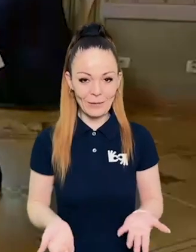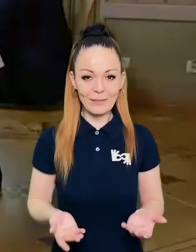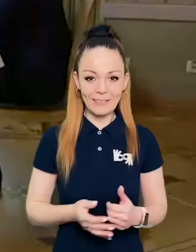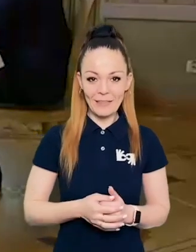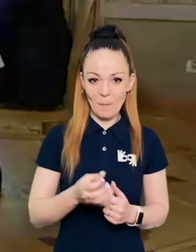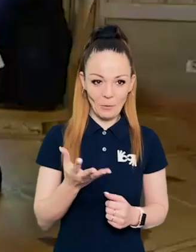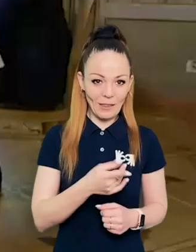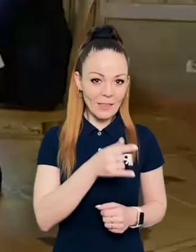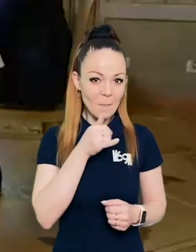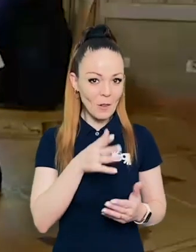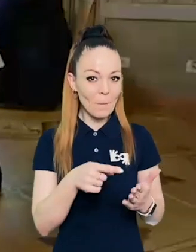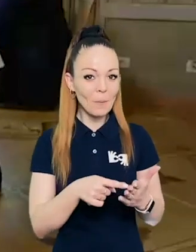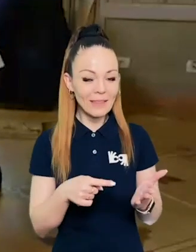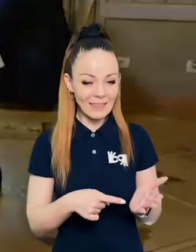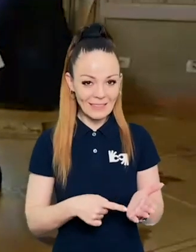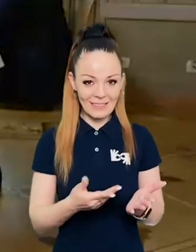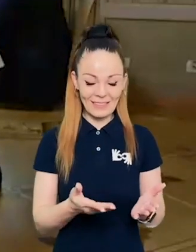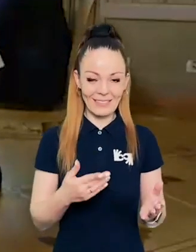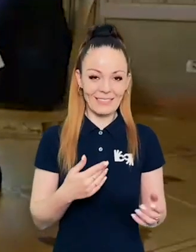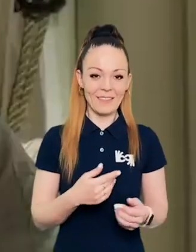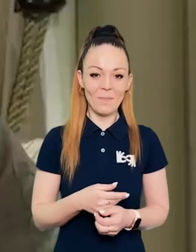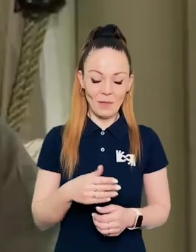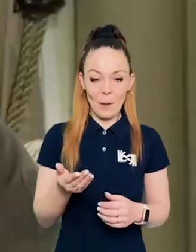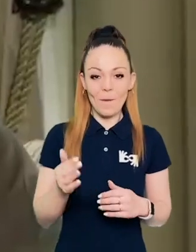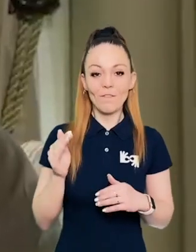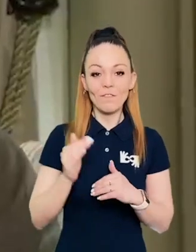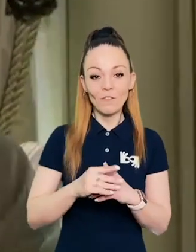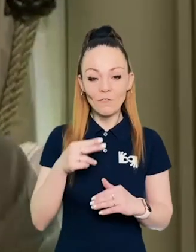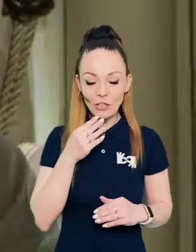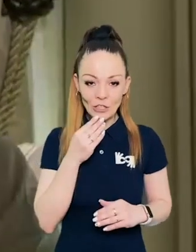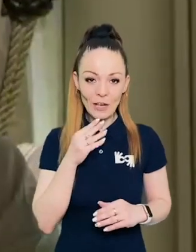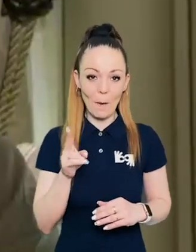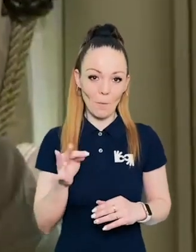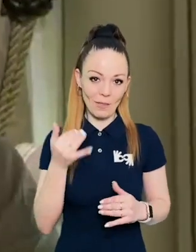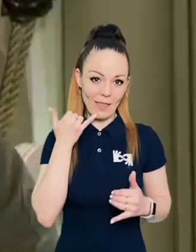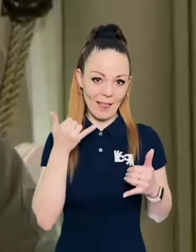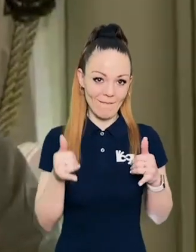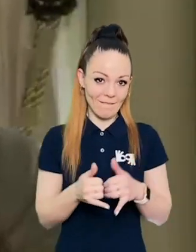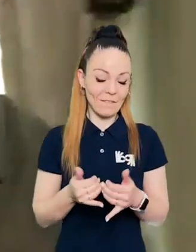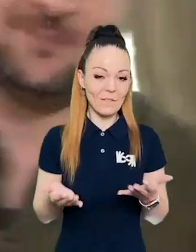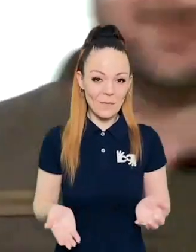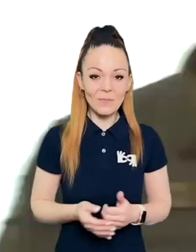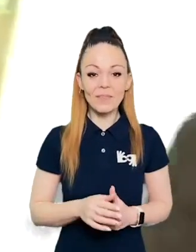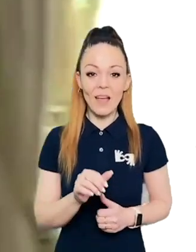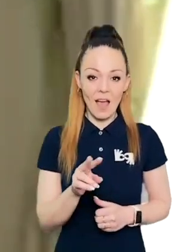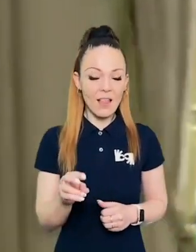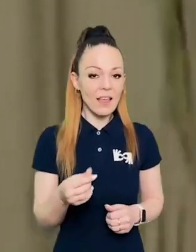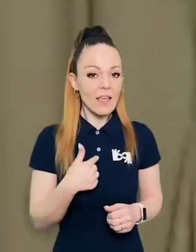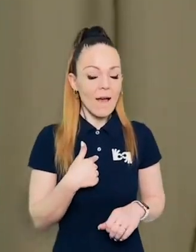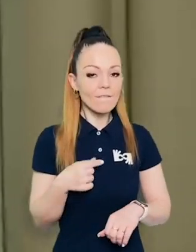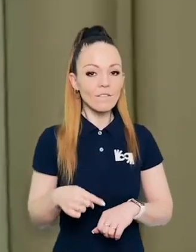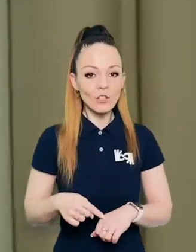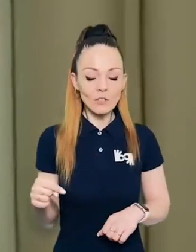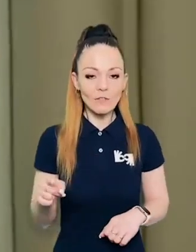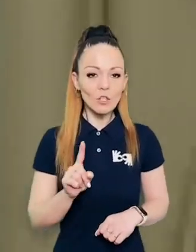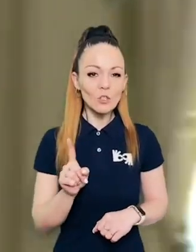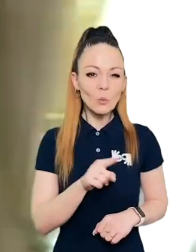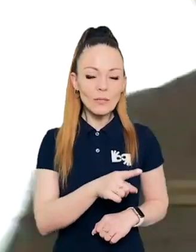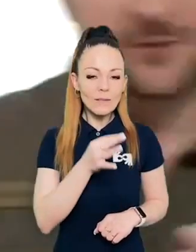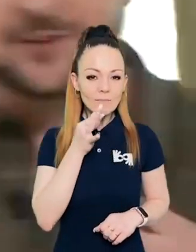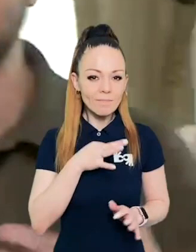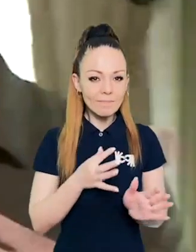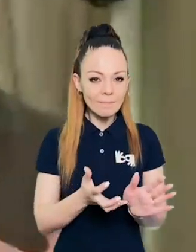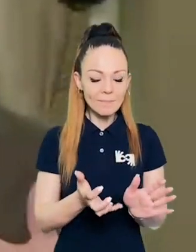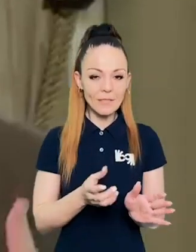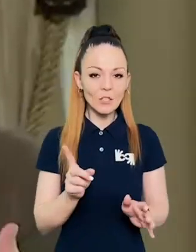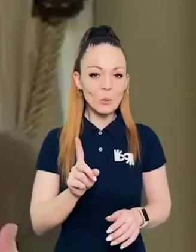розповідаємо. Ти просто не могла поділитися цим зі мною. Вечеря по телефону, тобто така у нас... Але я відчуваю, що